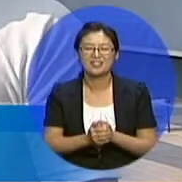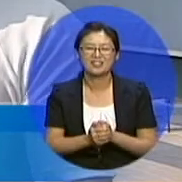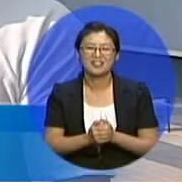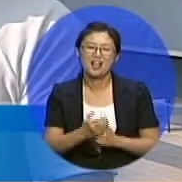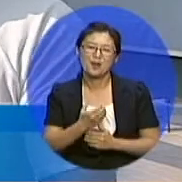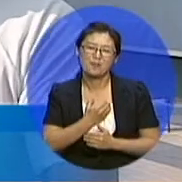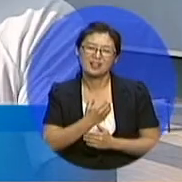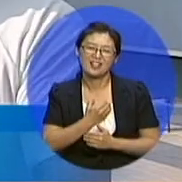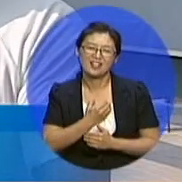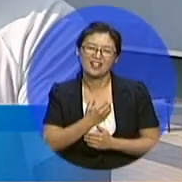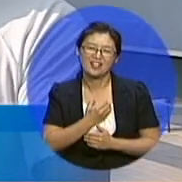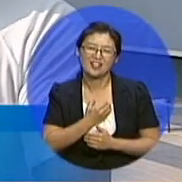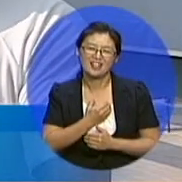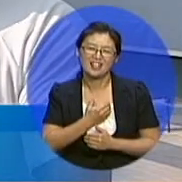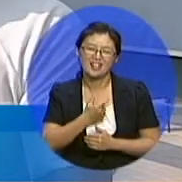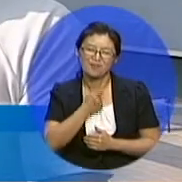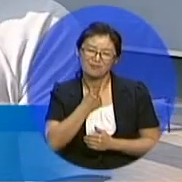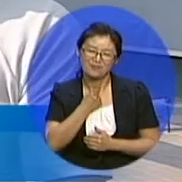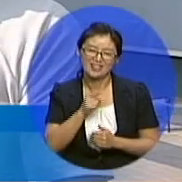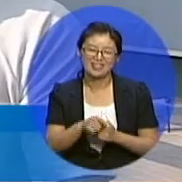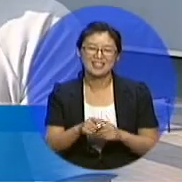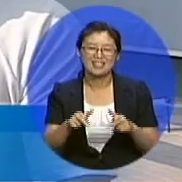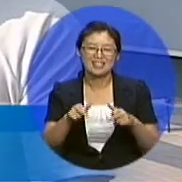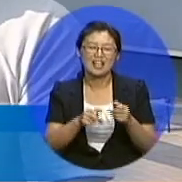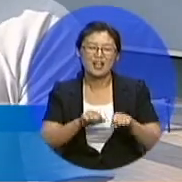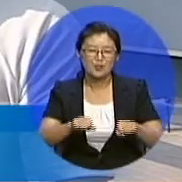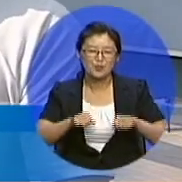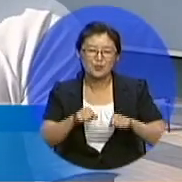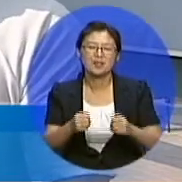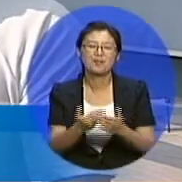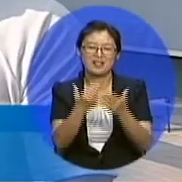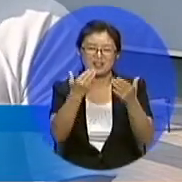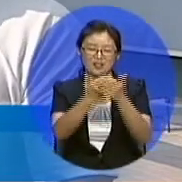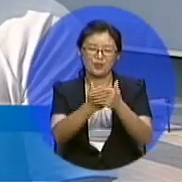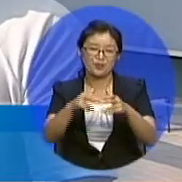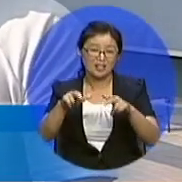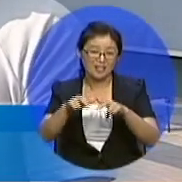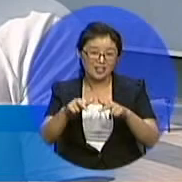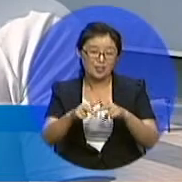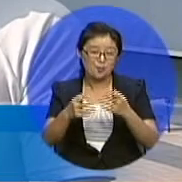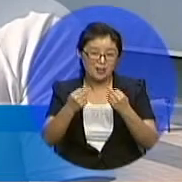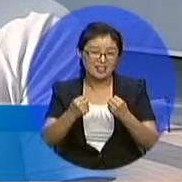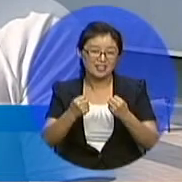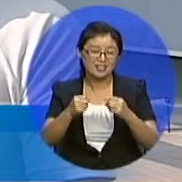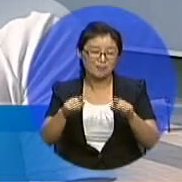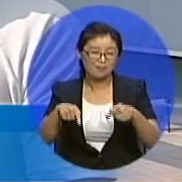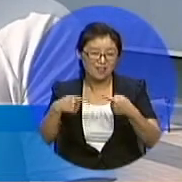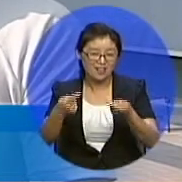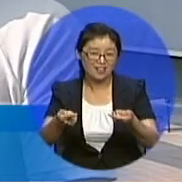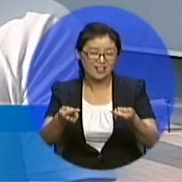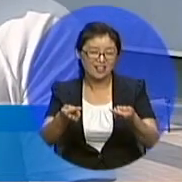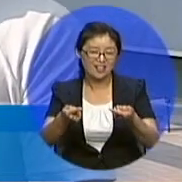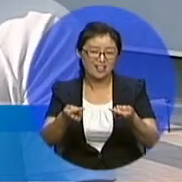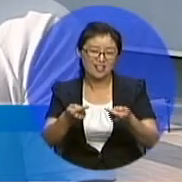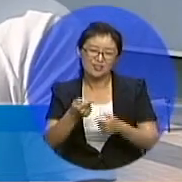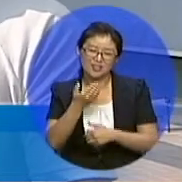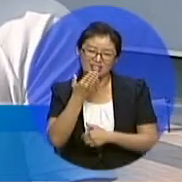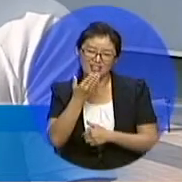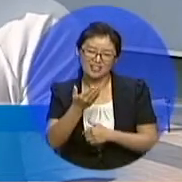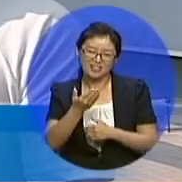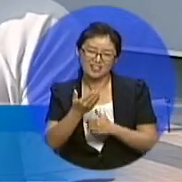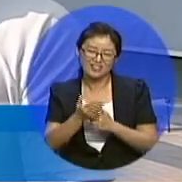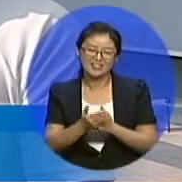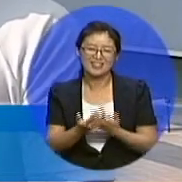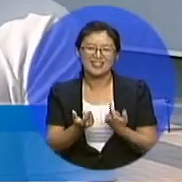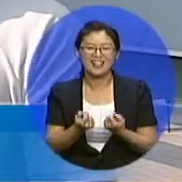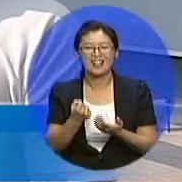메달을 따줬으면 더 이 장애인 조정이 더 많은 발전을 하고 장애인들이 많이 이렇게 운동을 이 조정을 좀 더 이렇게 많이